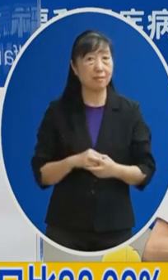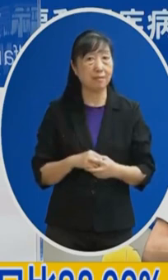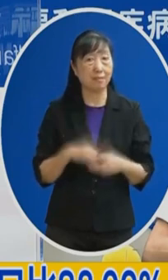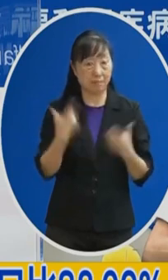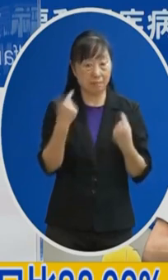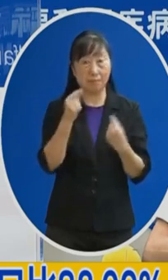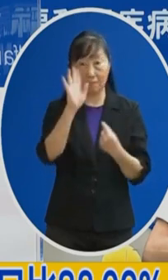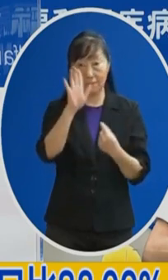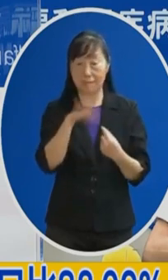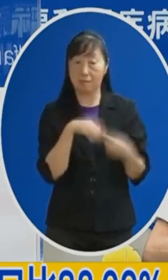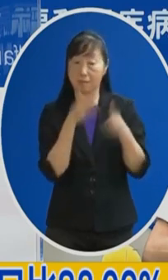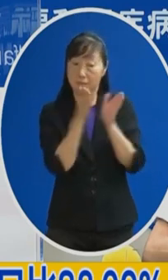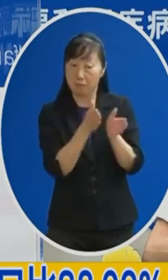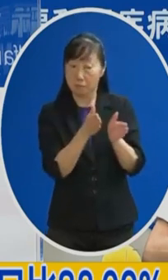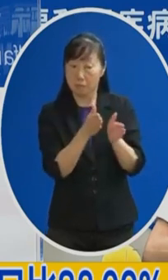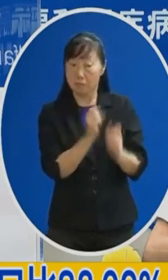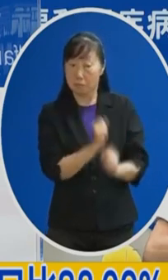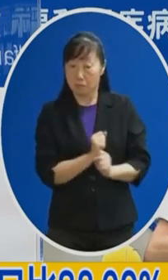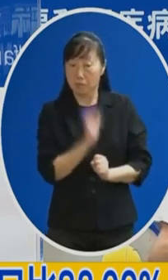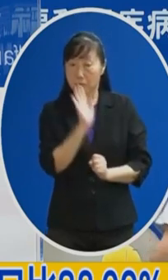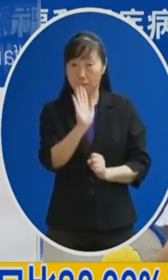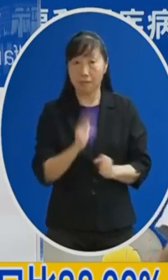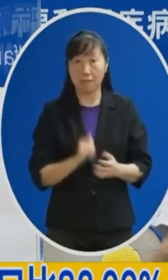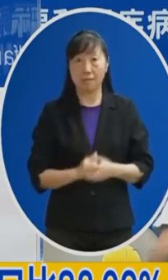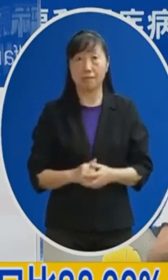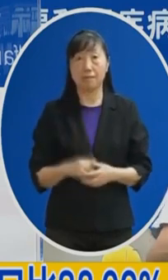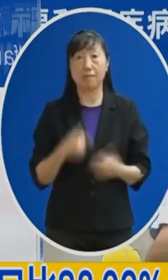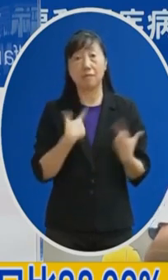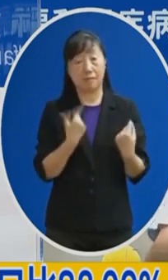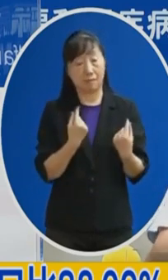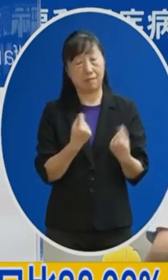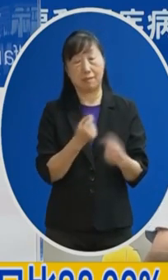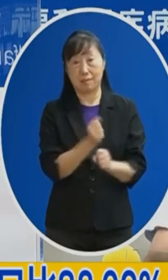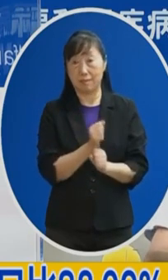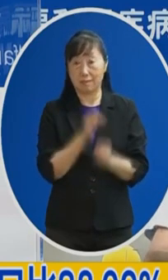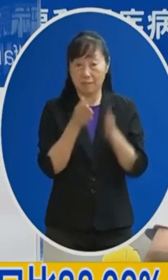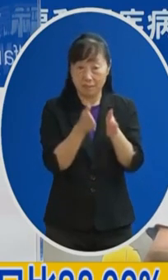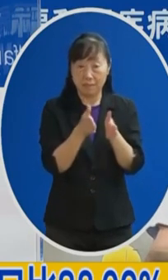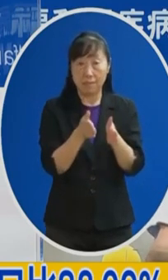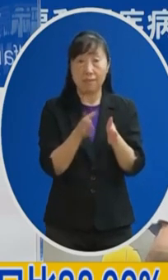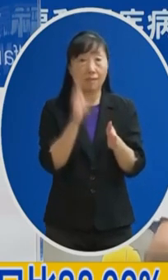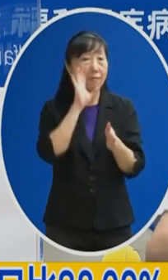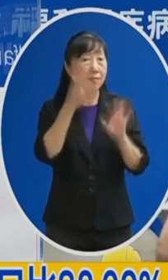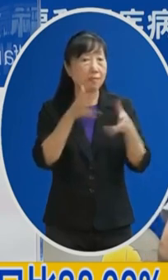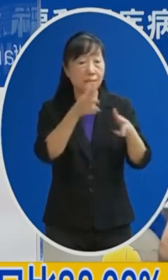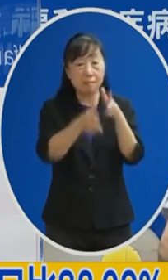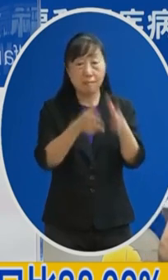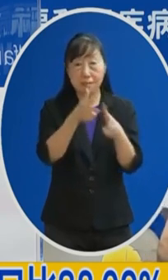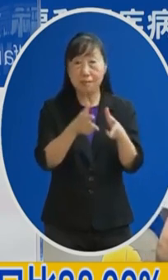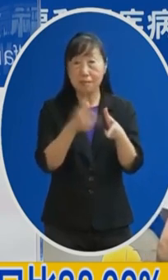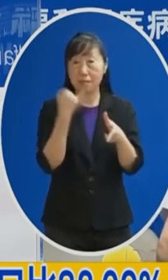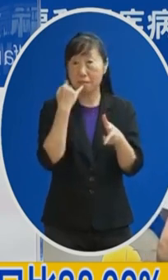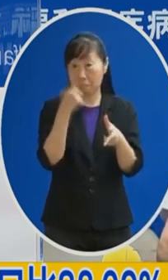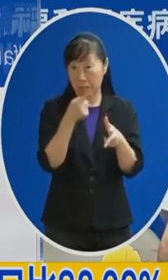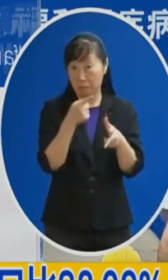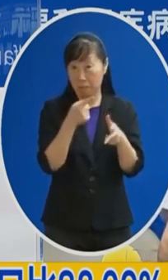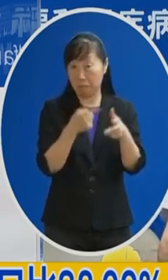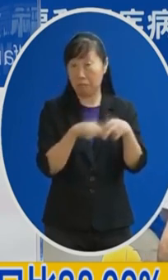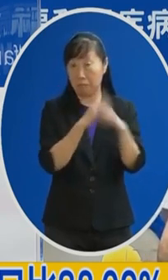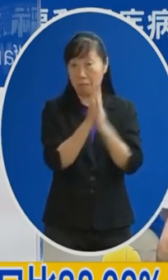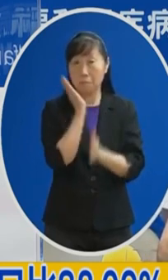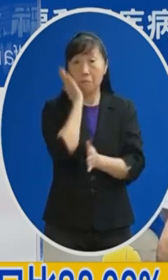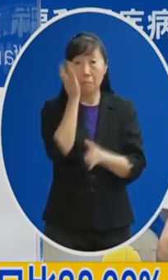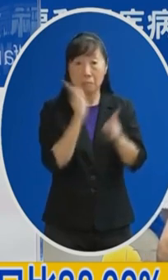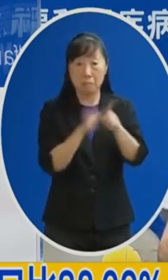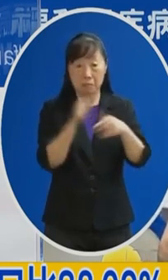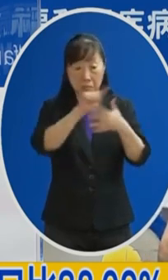其他的国家也都有一些关注的部分，那我们也很关注，当然我们也很关注这个泰国厂能不能顺利，这个都跟我们的